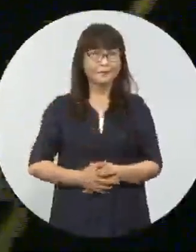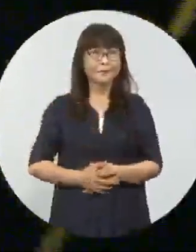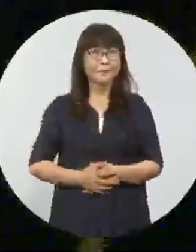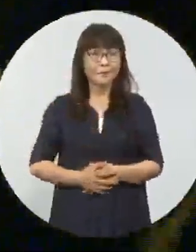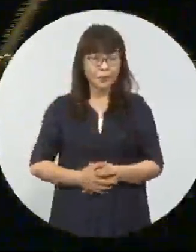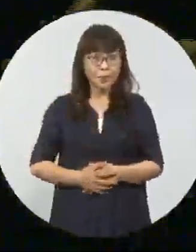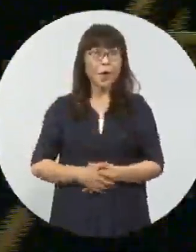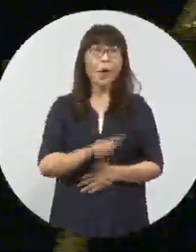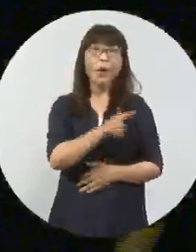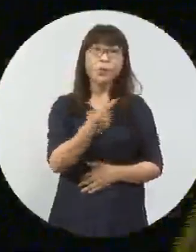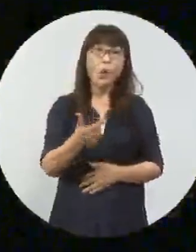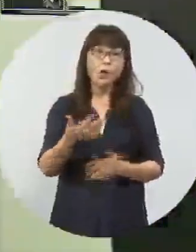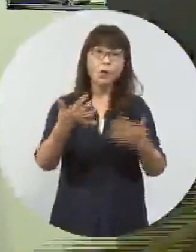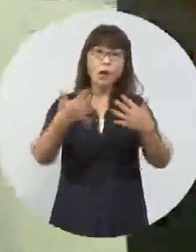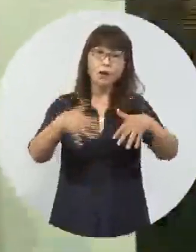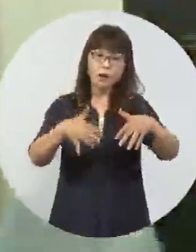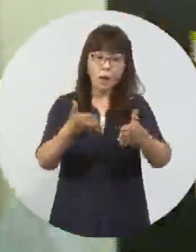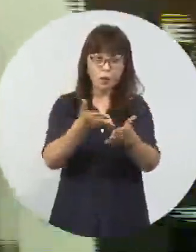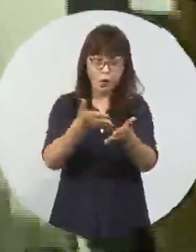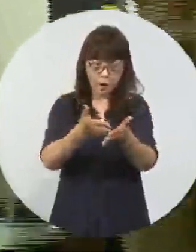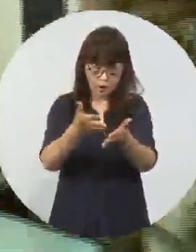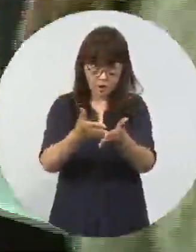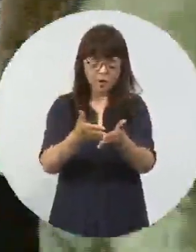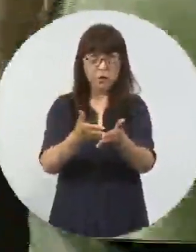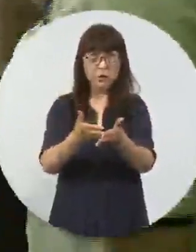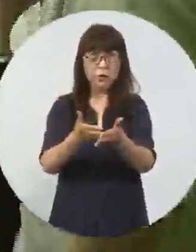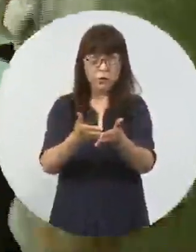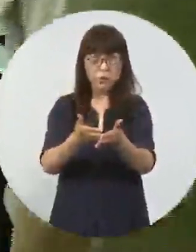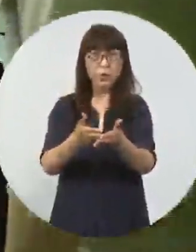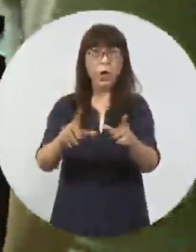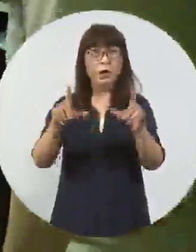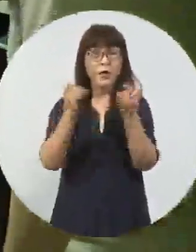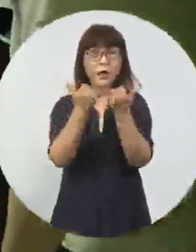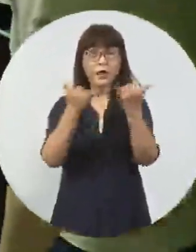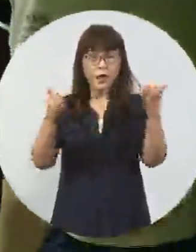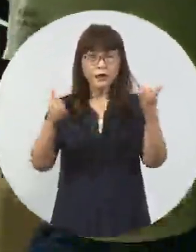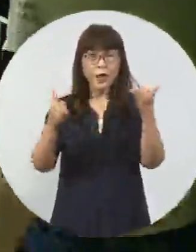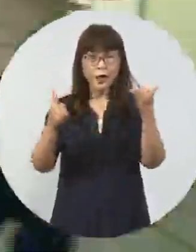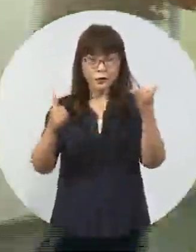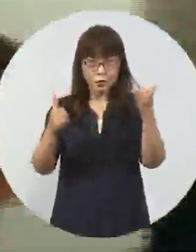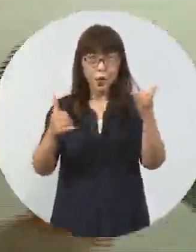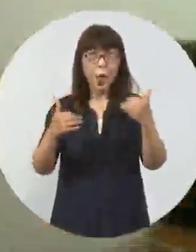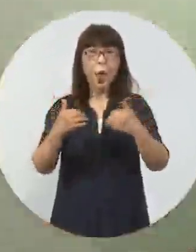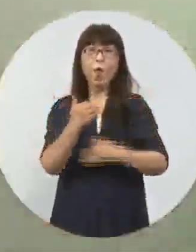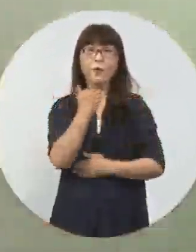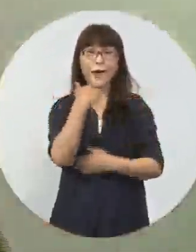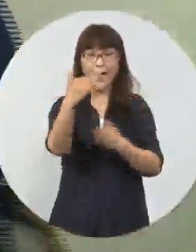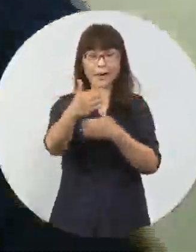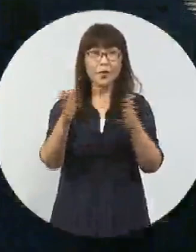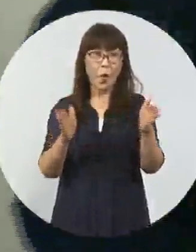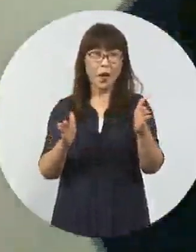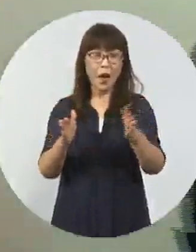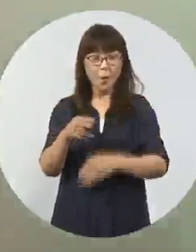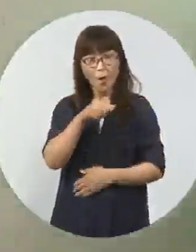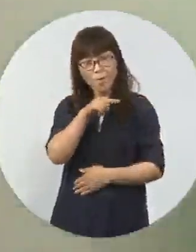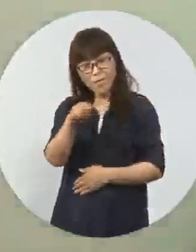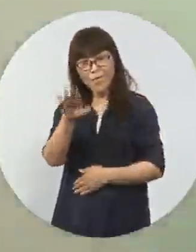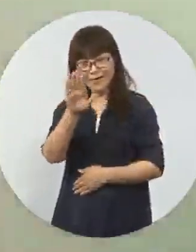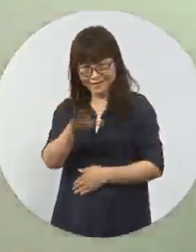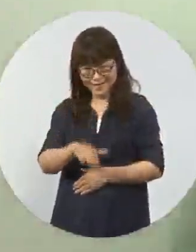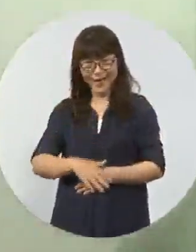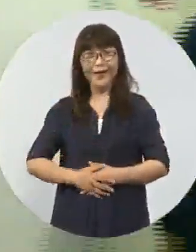舞台機材の解説をしてもらったり、出演者が待機する楽屋の前を通りました。